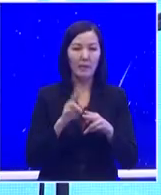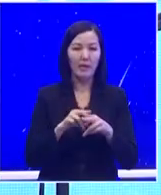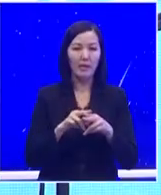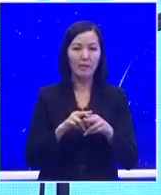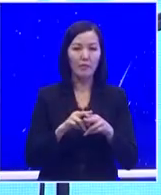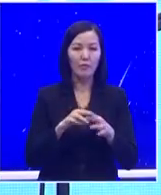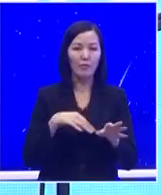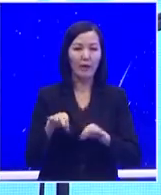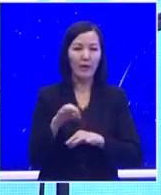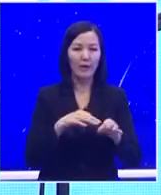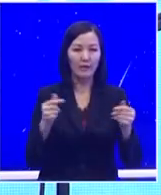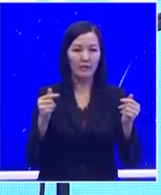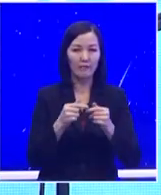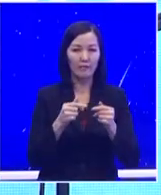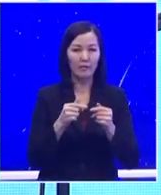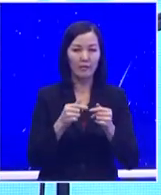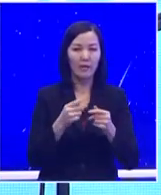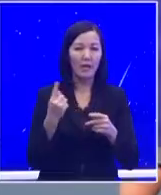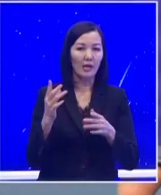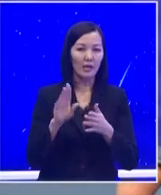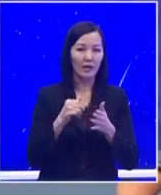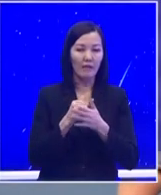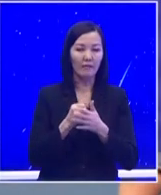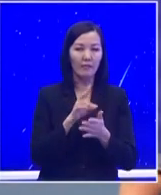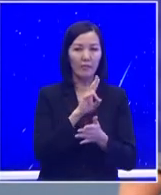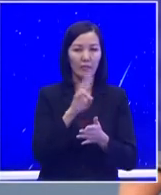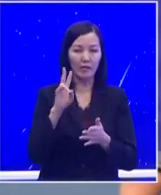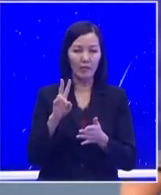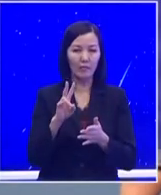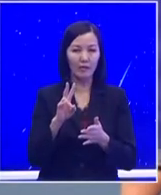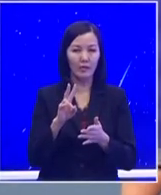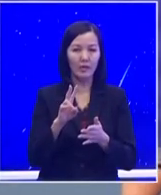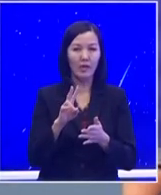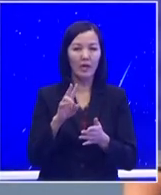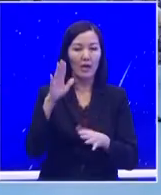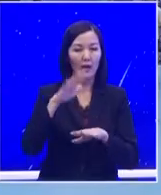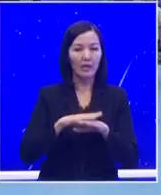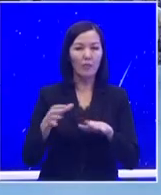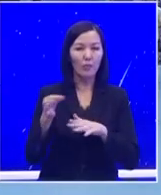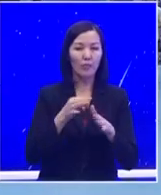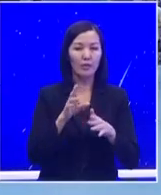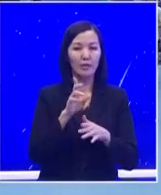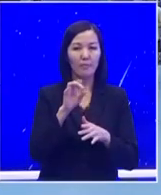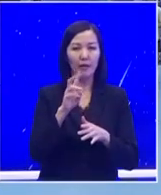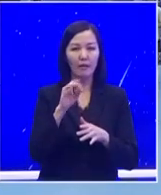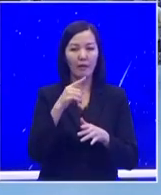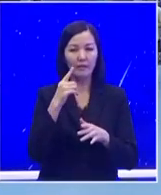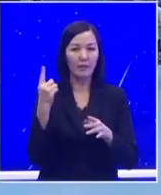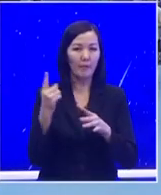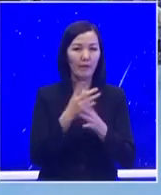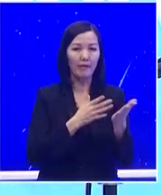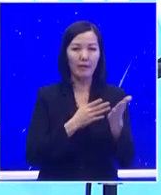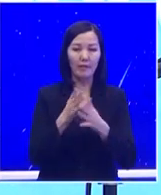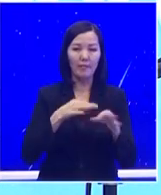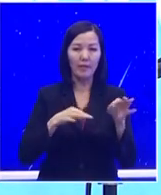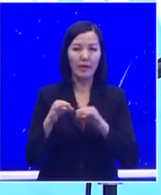общенациональный проект будет совпадать с главными вехами жизненного пути Ельбасы. Как отметил аким Алматинской области Амандык Батыров, первое направление